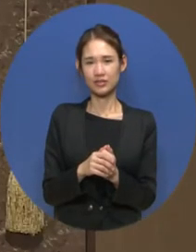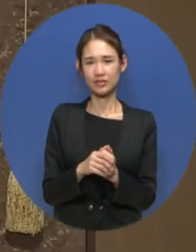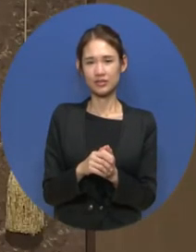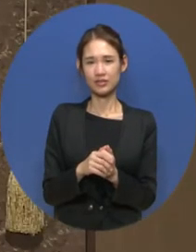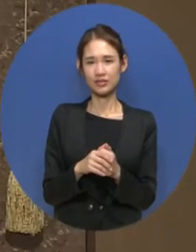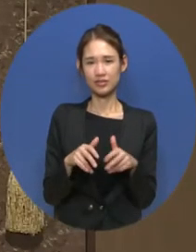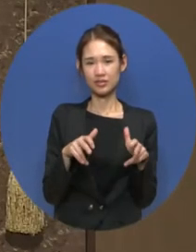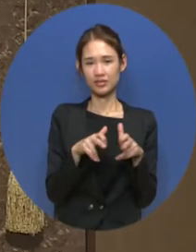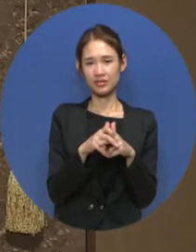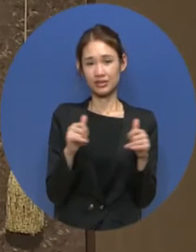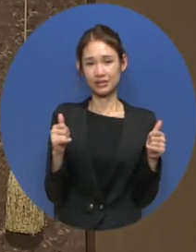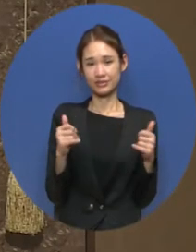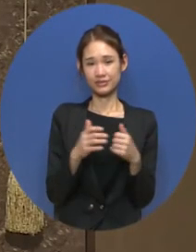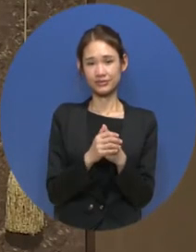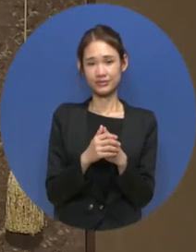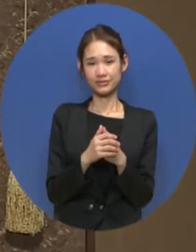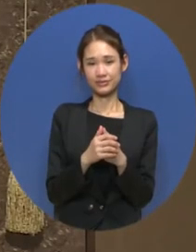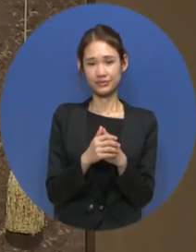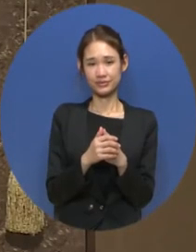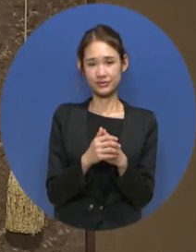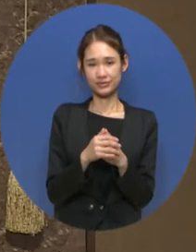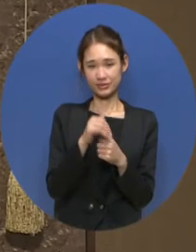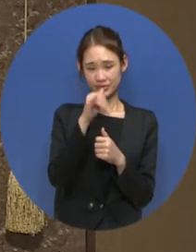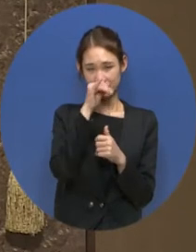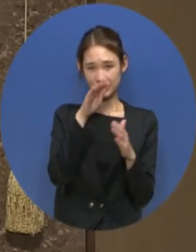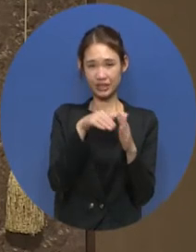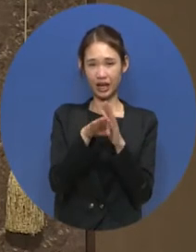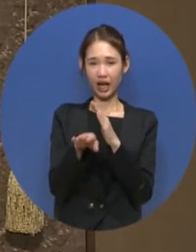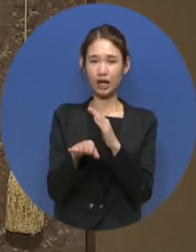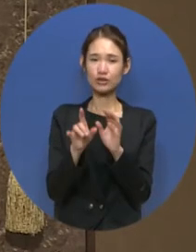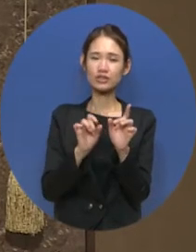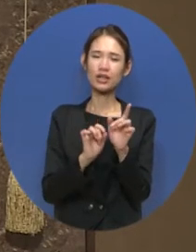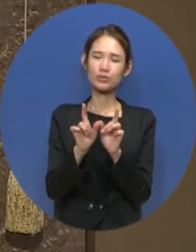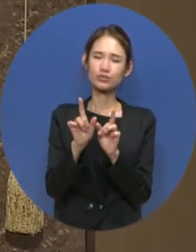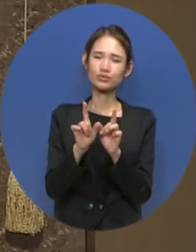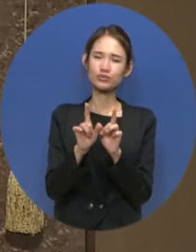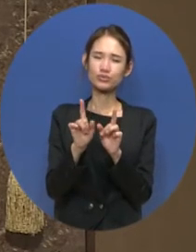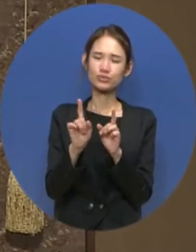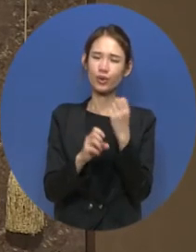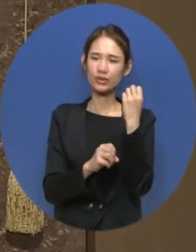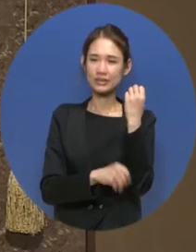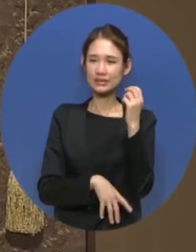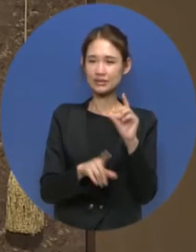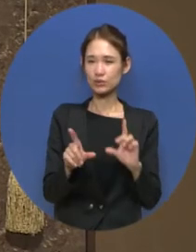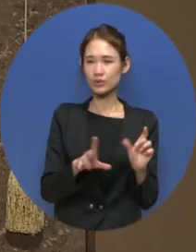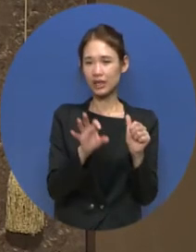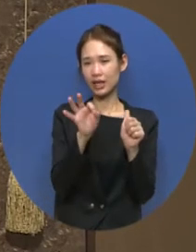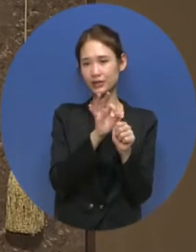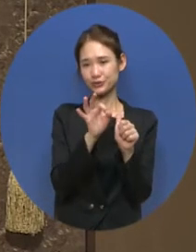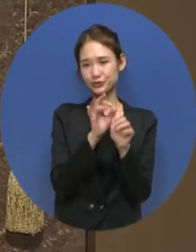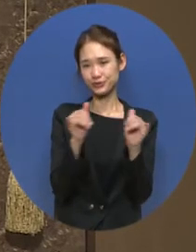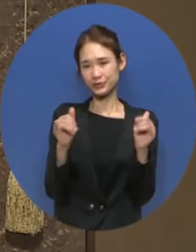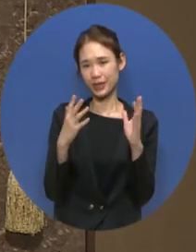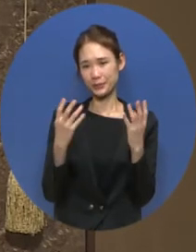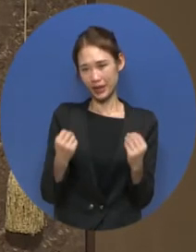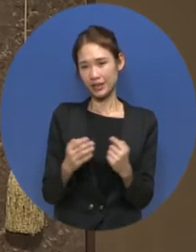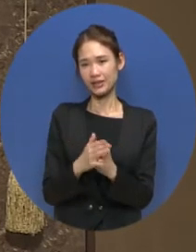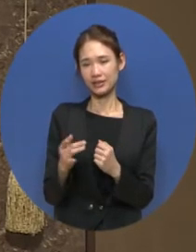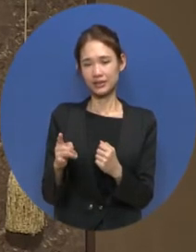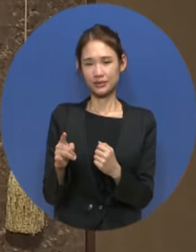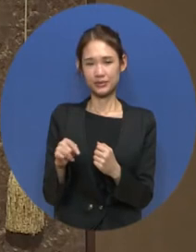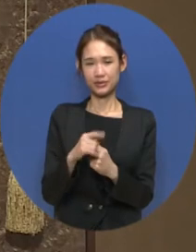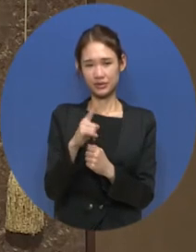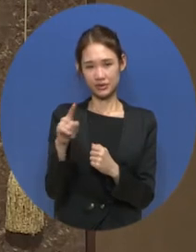생각하시는지. 이제 장애인 분들이 있는 가구가 대부분 네. 이제 기초생활 수급자들이 되게 많습니다. 그러면